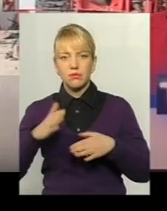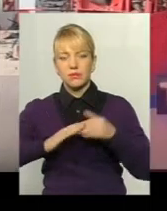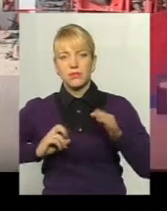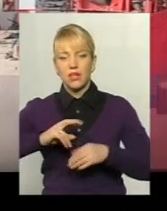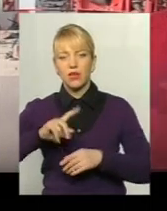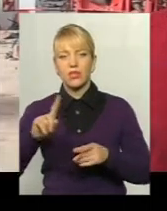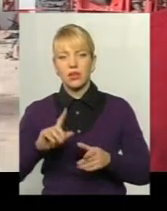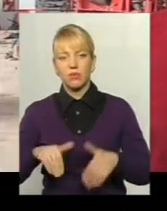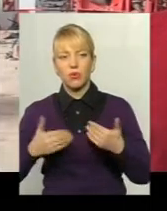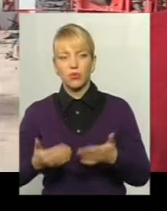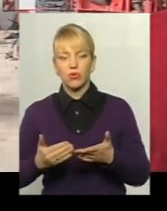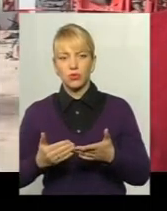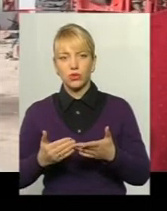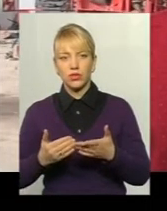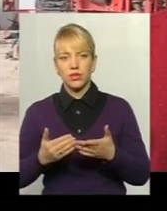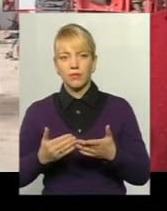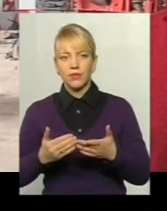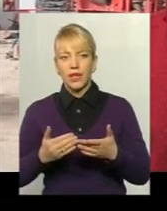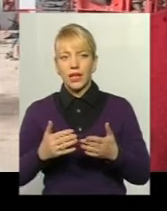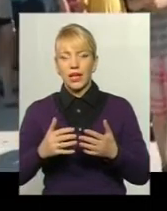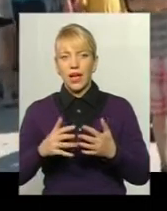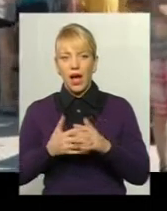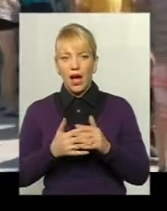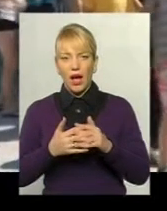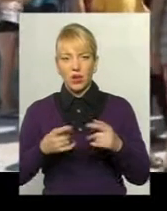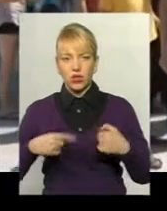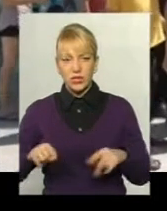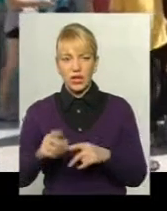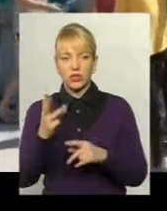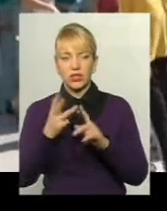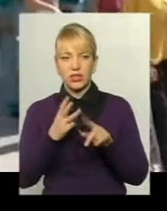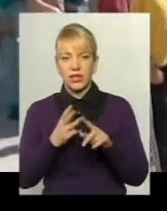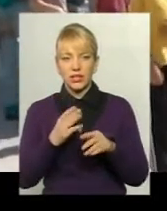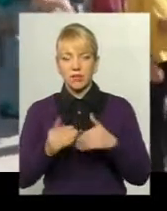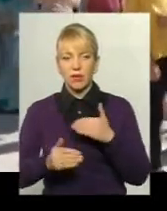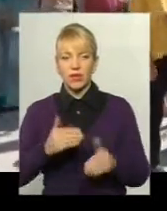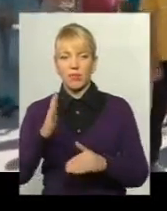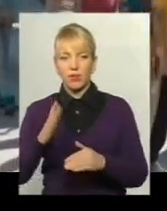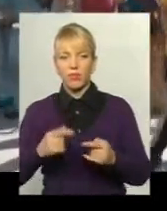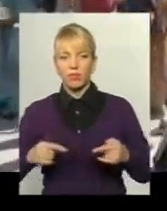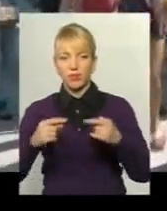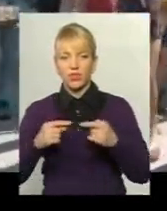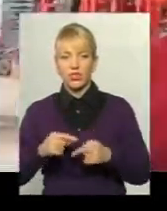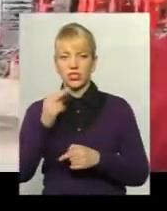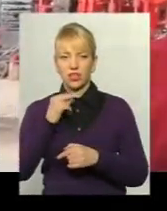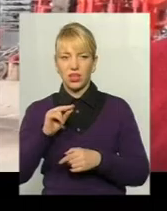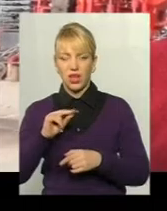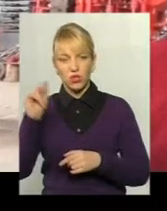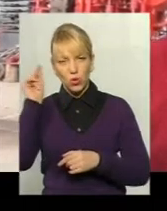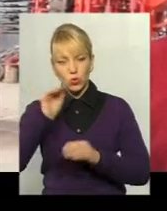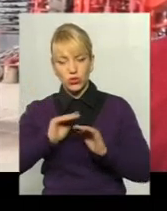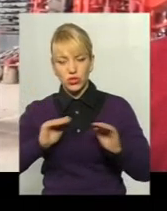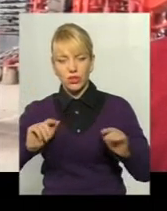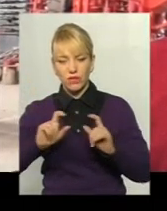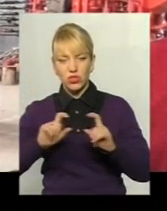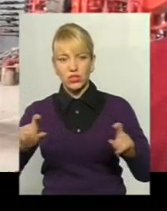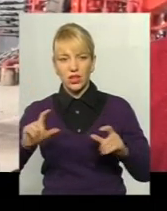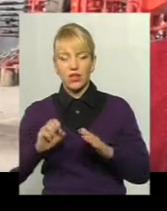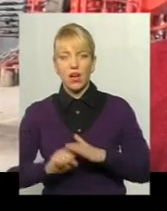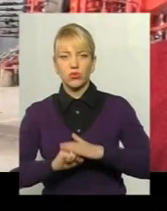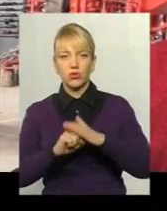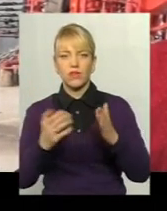які пропонує особливості це агросектор. Третім етапом буде визначення кращих учнів шкіл, на основі